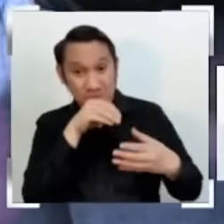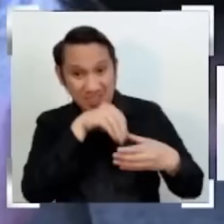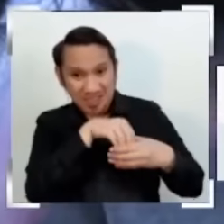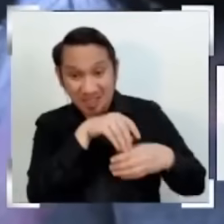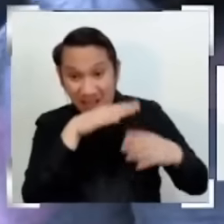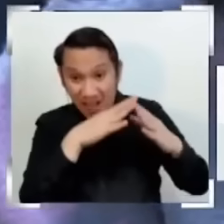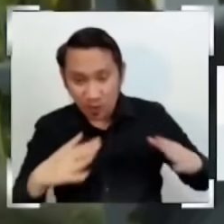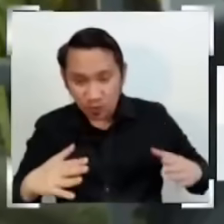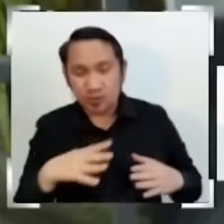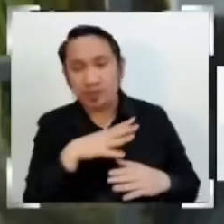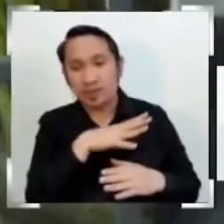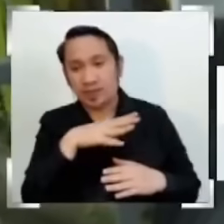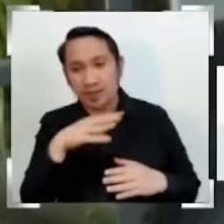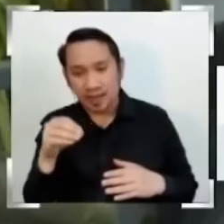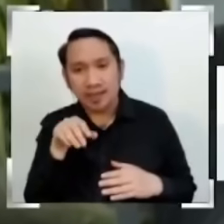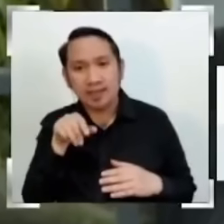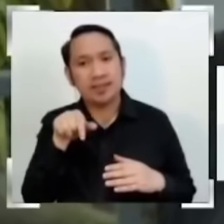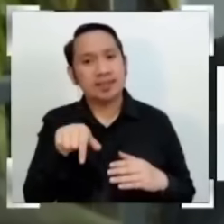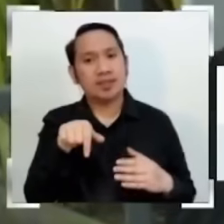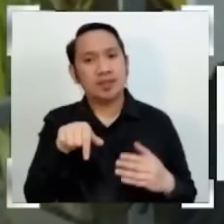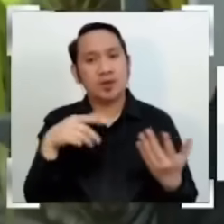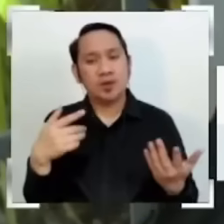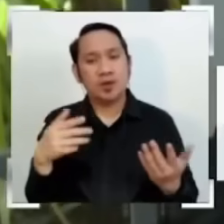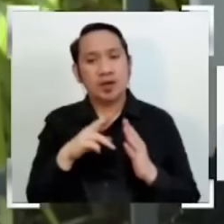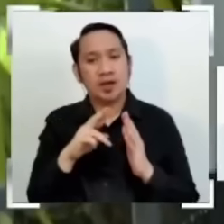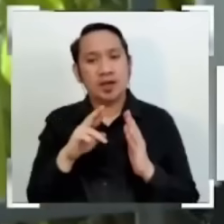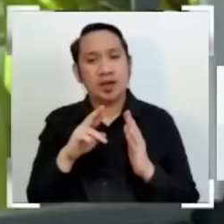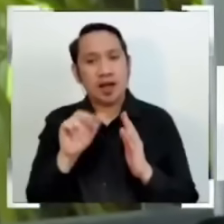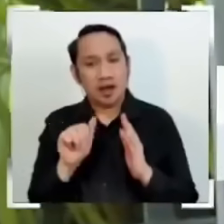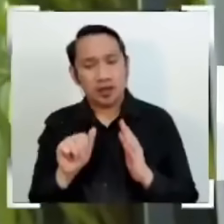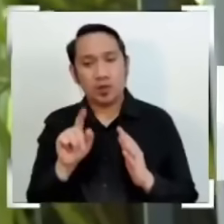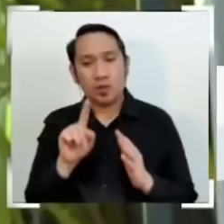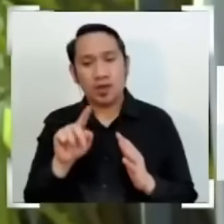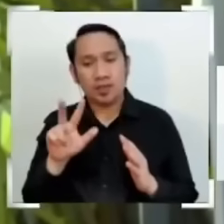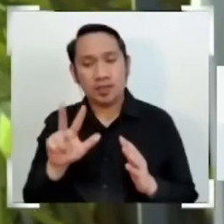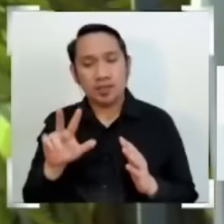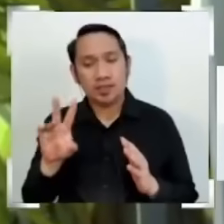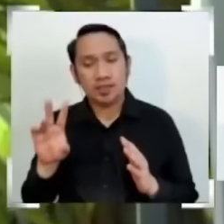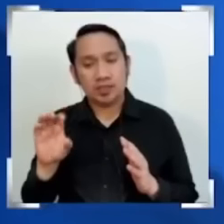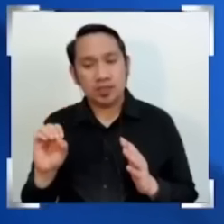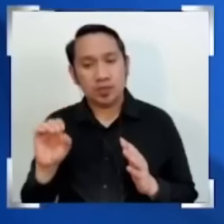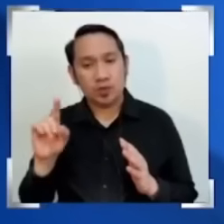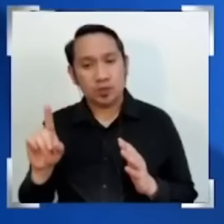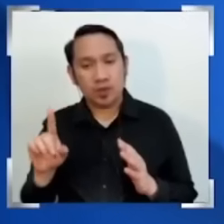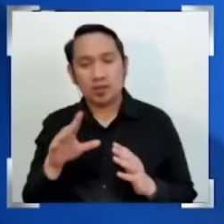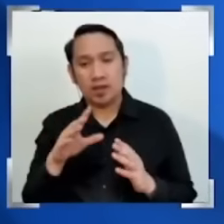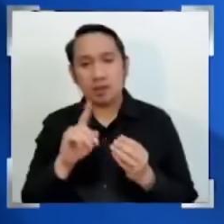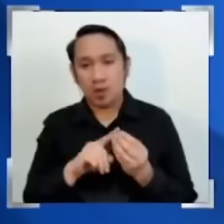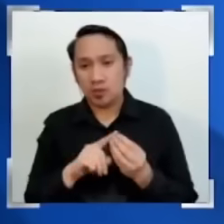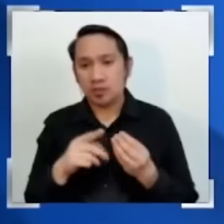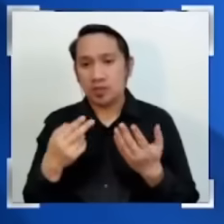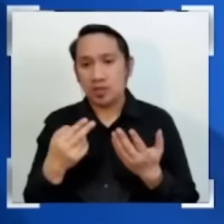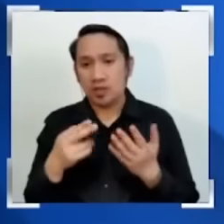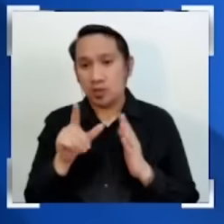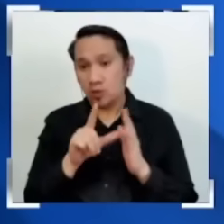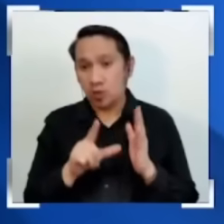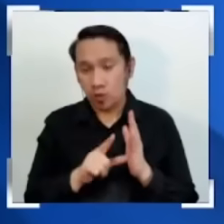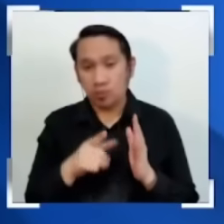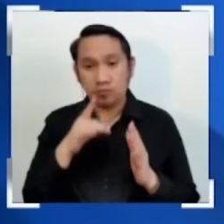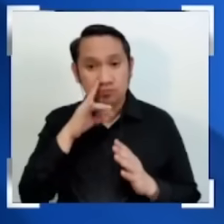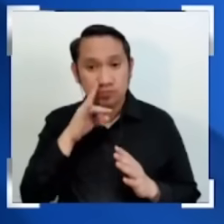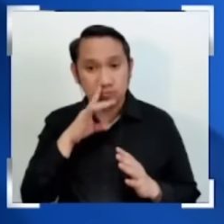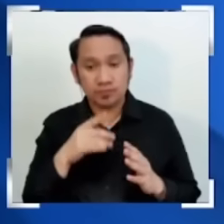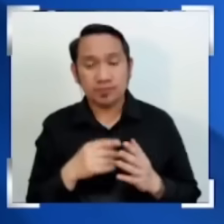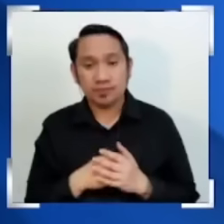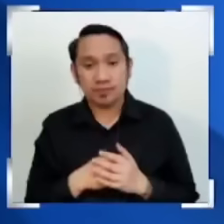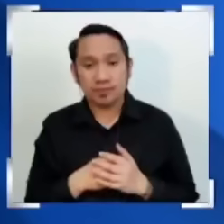at paglabag sa Republic Act 10361 o Batas Kasambahay. Sa ilalim ng Batas Kasambahay,